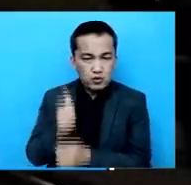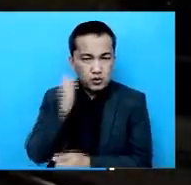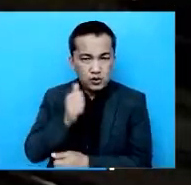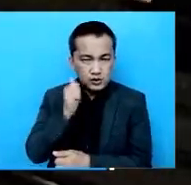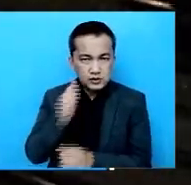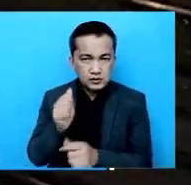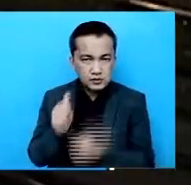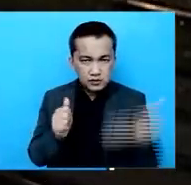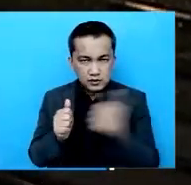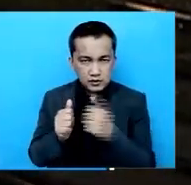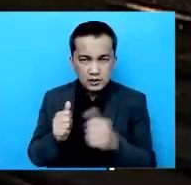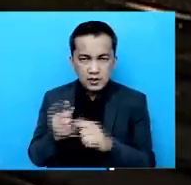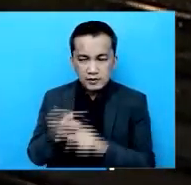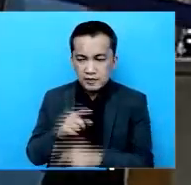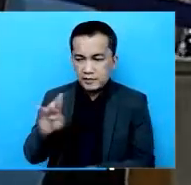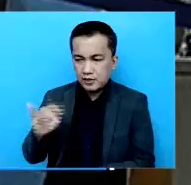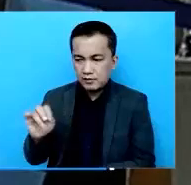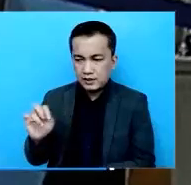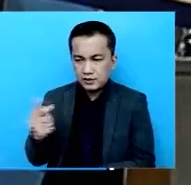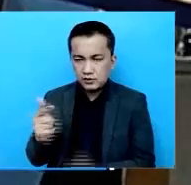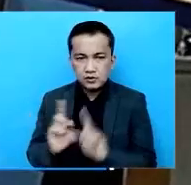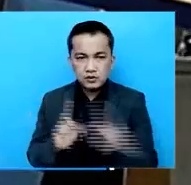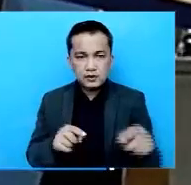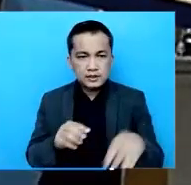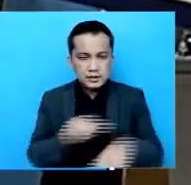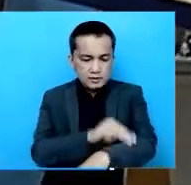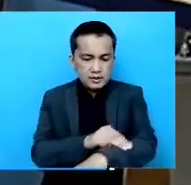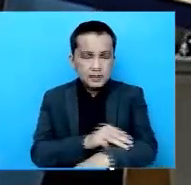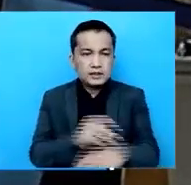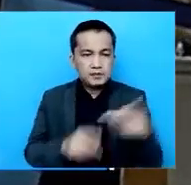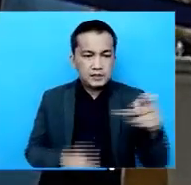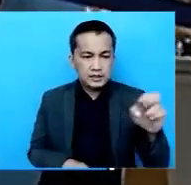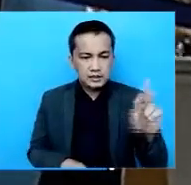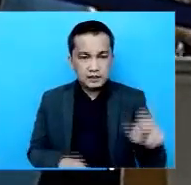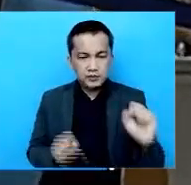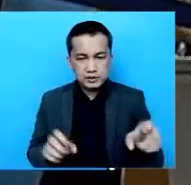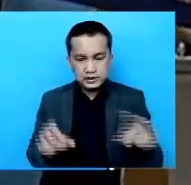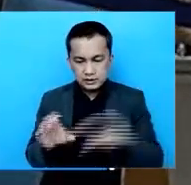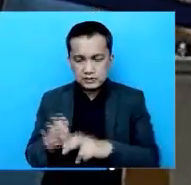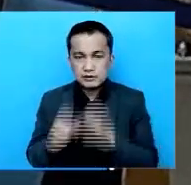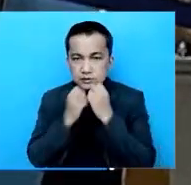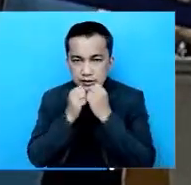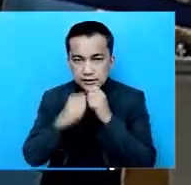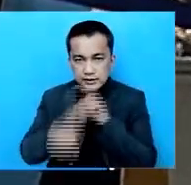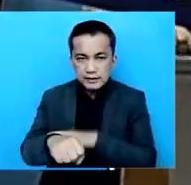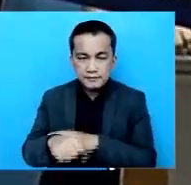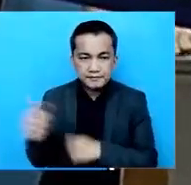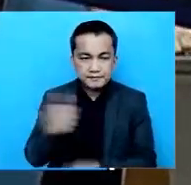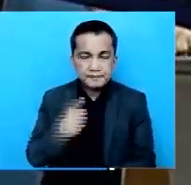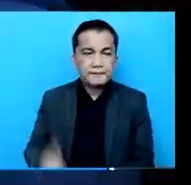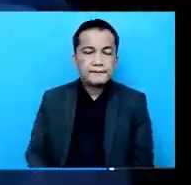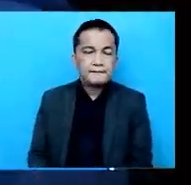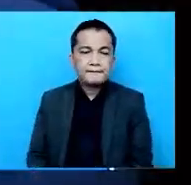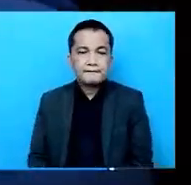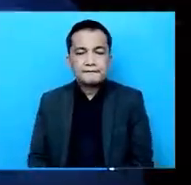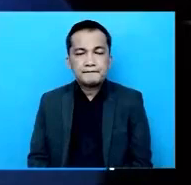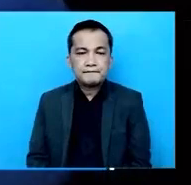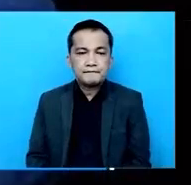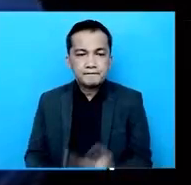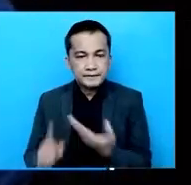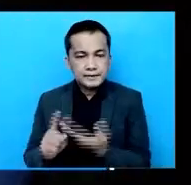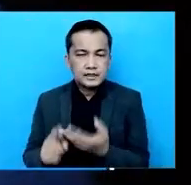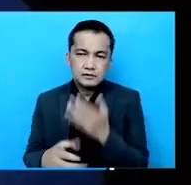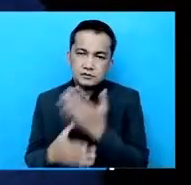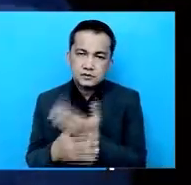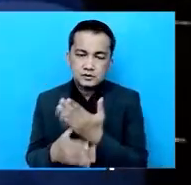Caloocan papuntang Makati. PNR lang ang maaari niyang sakyan para makatipid sa oras at pamasahe. Napakahirap talaga po kasi ulay